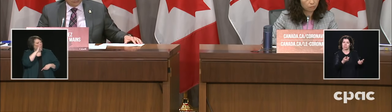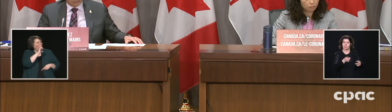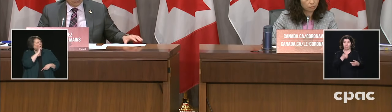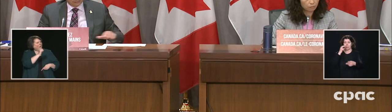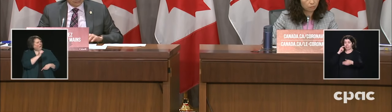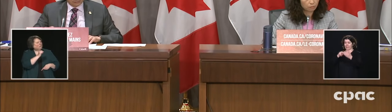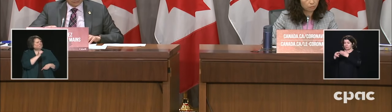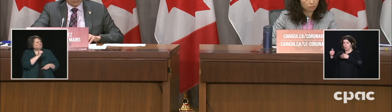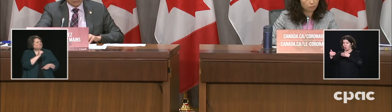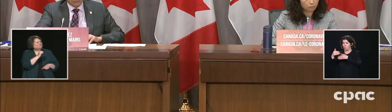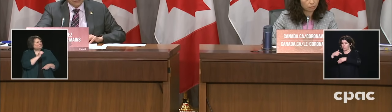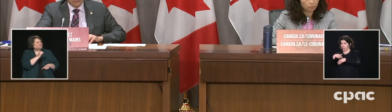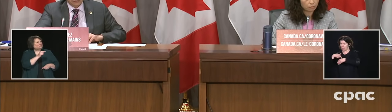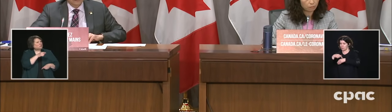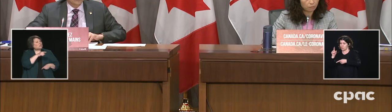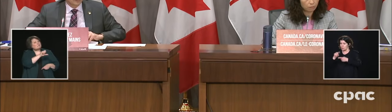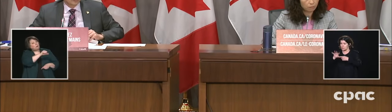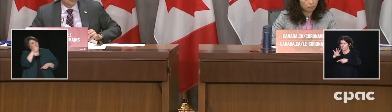mai?